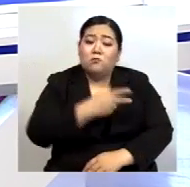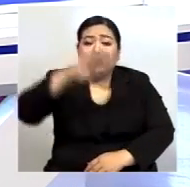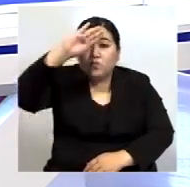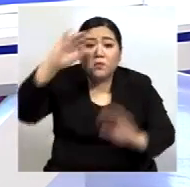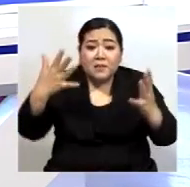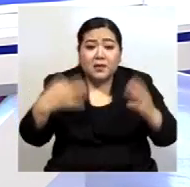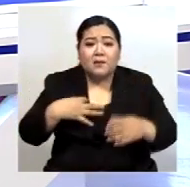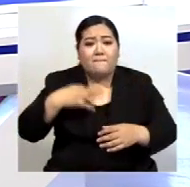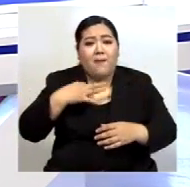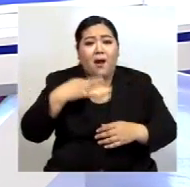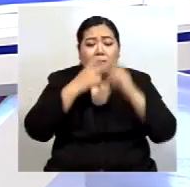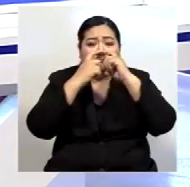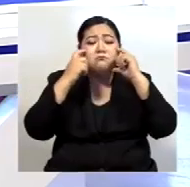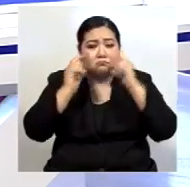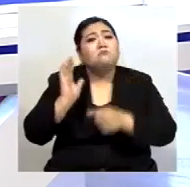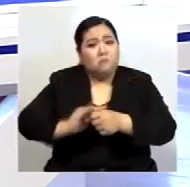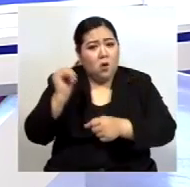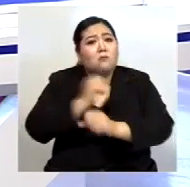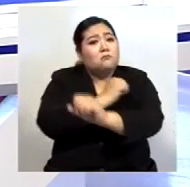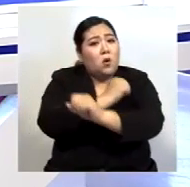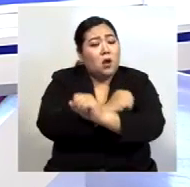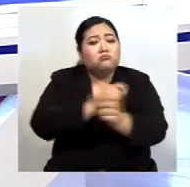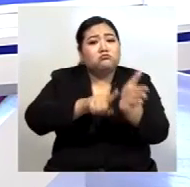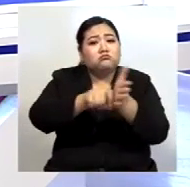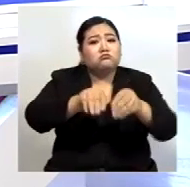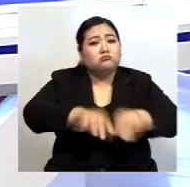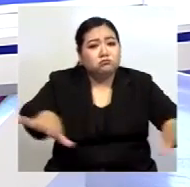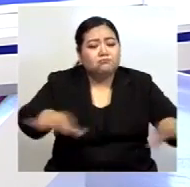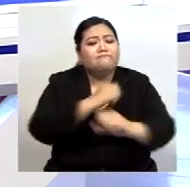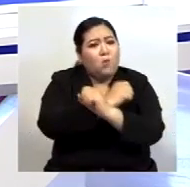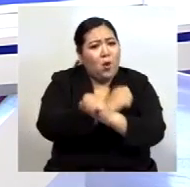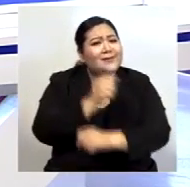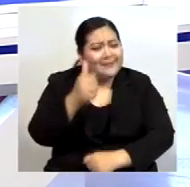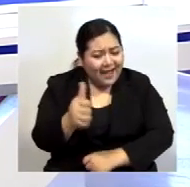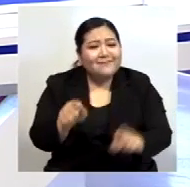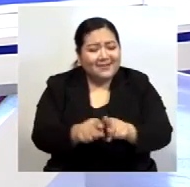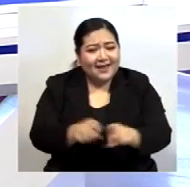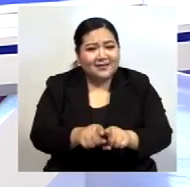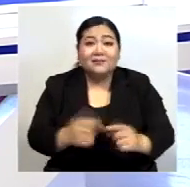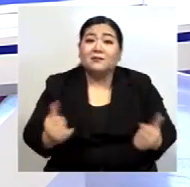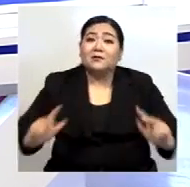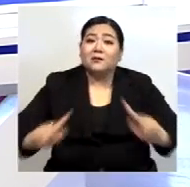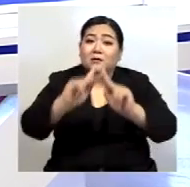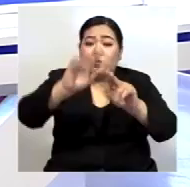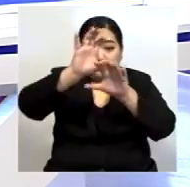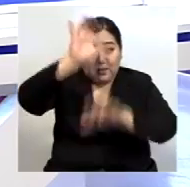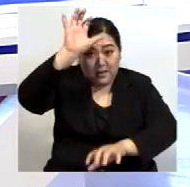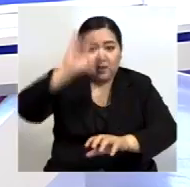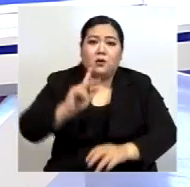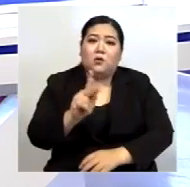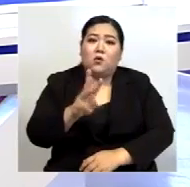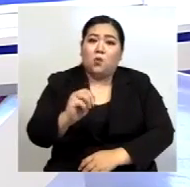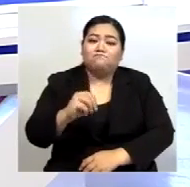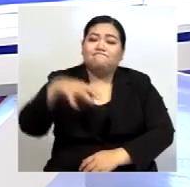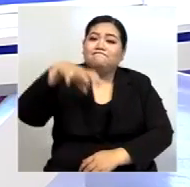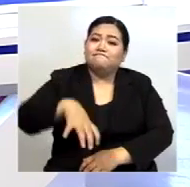ใช้หน้ากากผ้าก็เพียงพอที่จะป้องกันการแพร่ระบาดของเชื้อไวรัสได้นะครับซึ่งตอนนี้ทางกระทรวงมหาดไทยโดยกรมส่งเสริมการปกครองท้อง